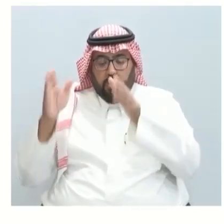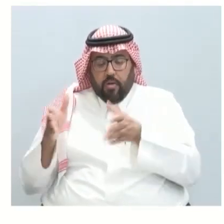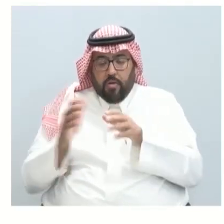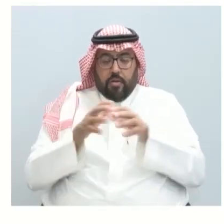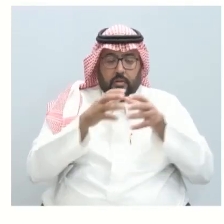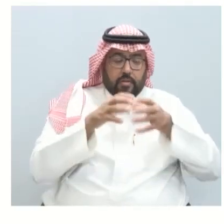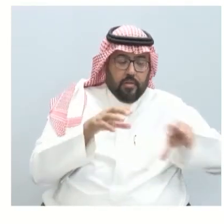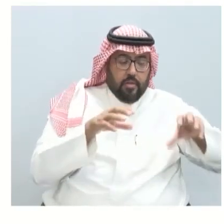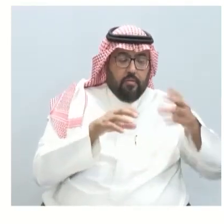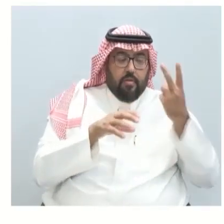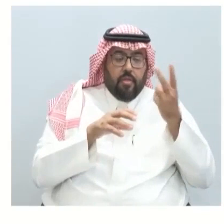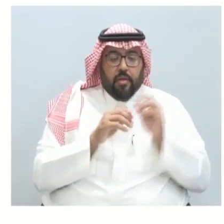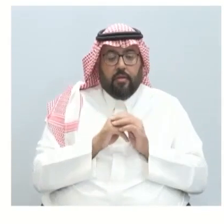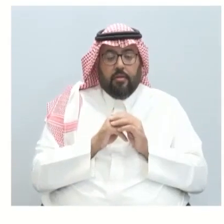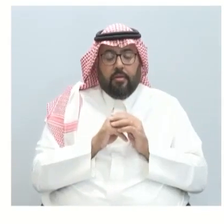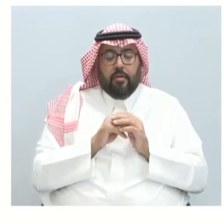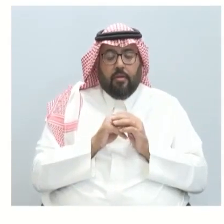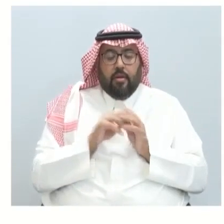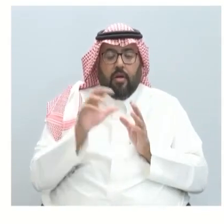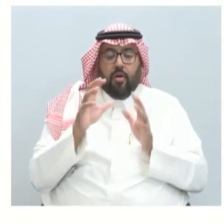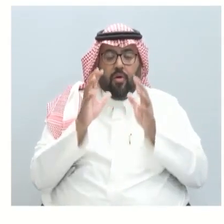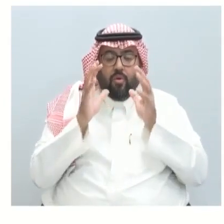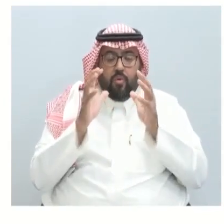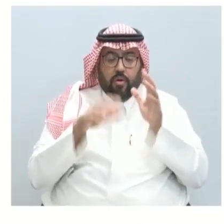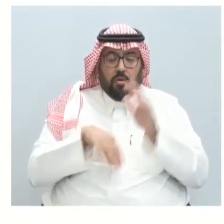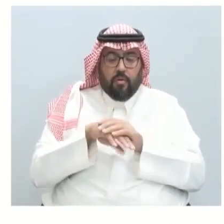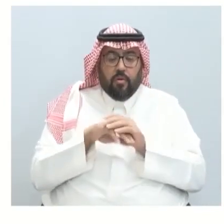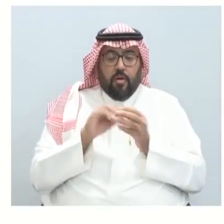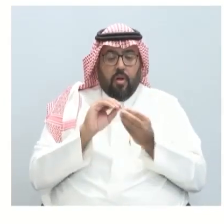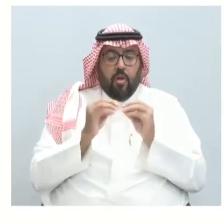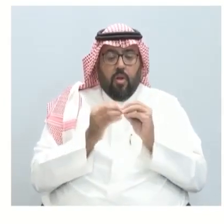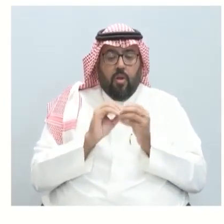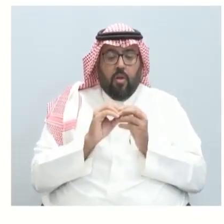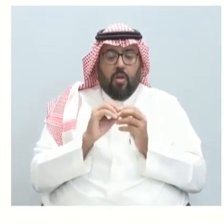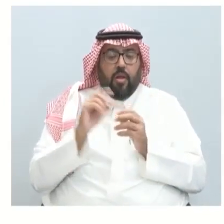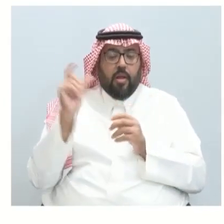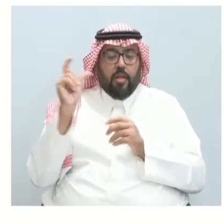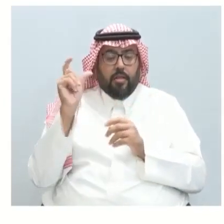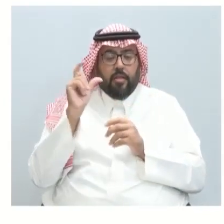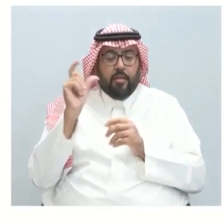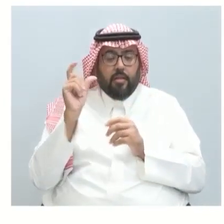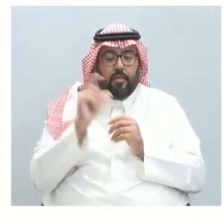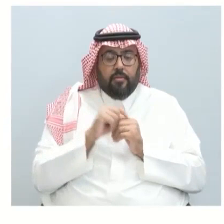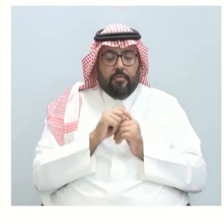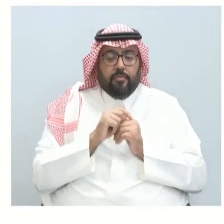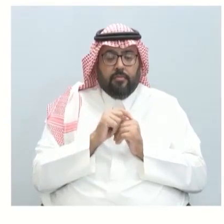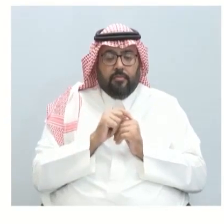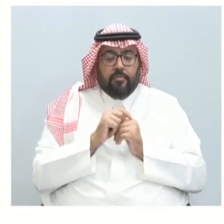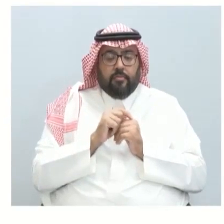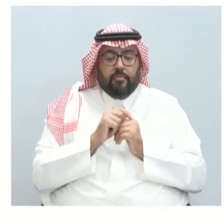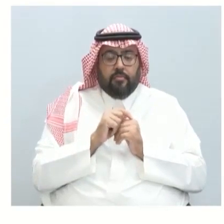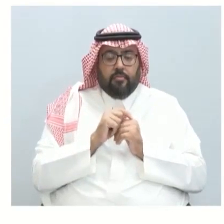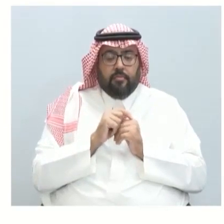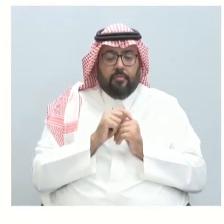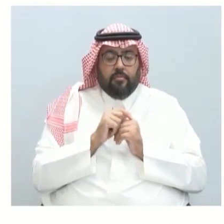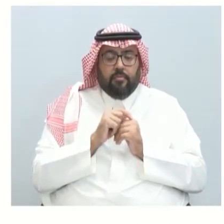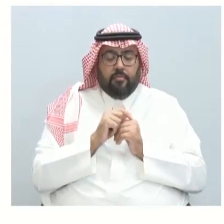والتصنيف الثاني الى الكره اذا الكره ساقوم بتحوي باي لون مبدعين باللون